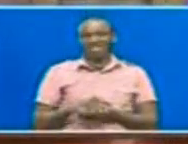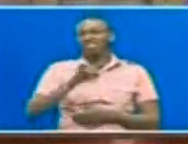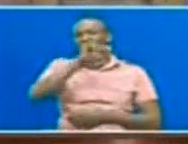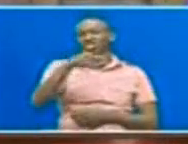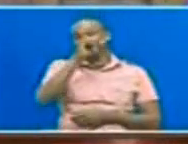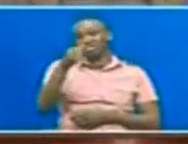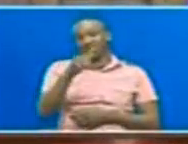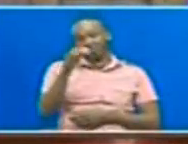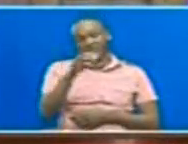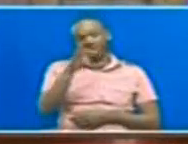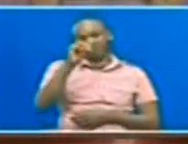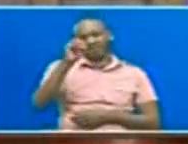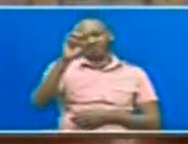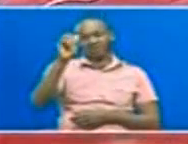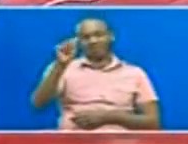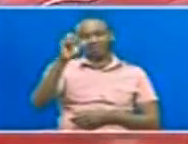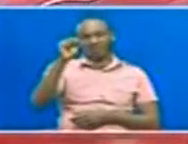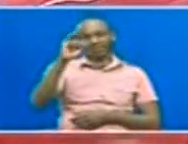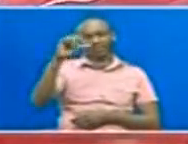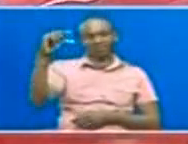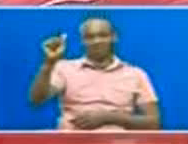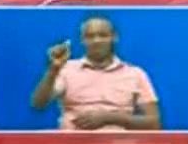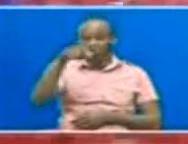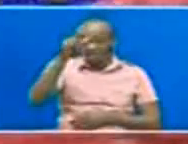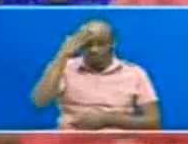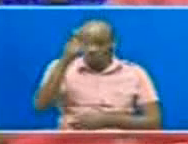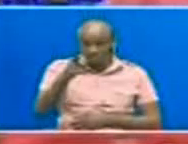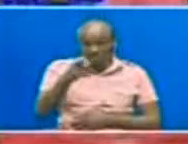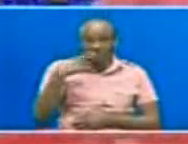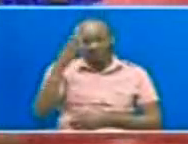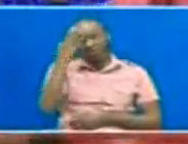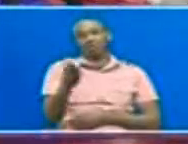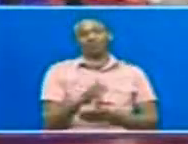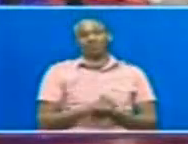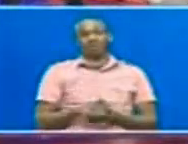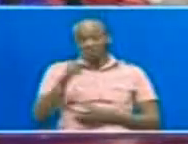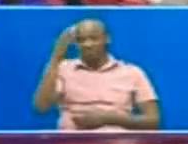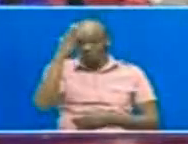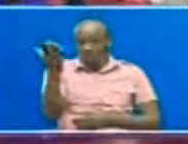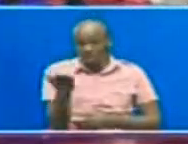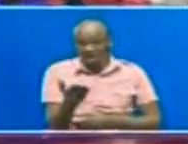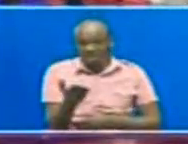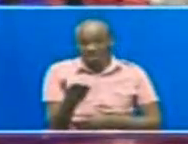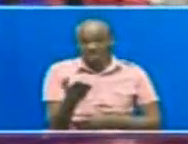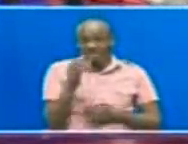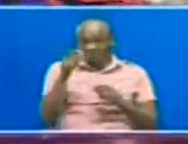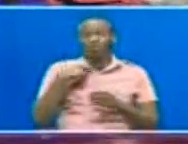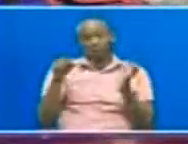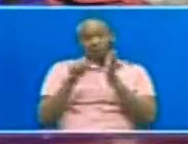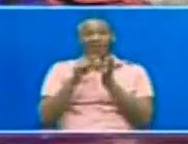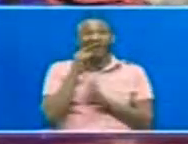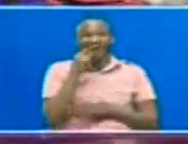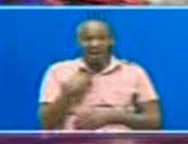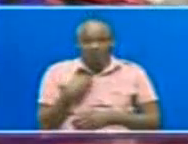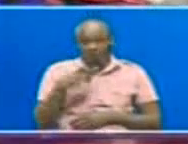JJ? Jay Masiga, tunajuana. Jay Masiga, tunajua mahali yuko. Hata hujui. Anakuwa watu meno. Ukiwa na tabu ya meno,